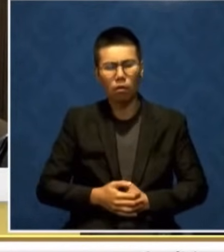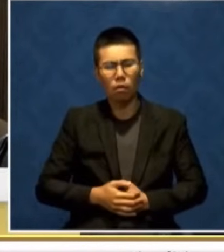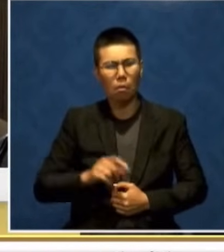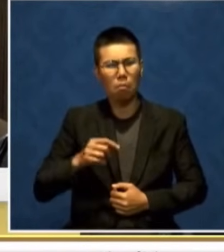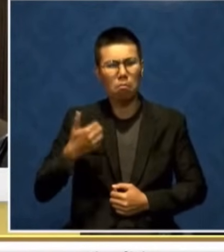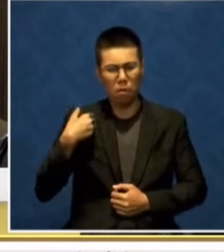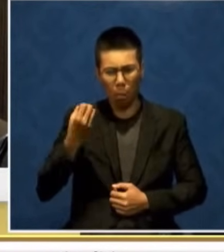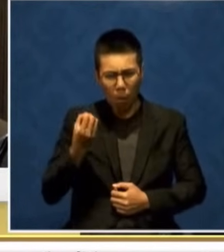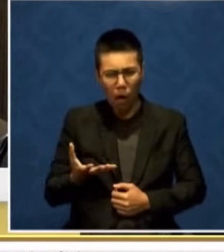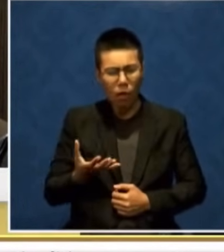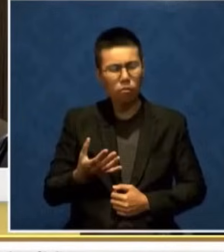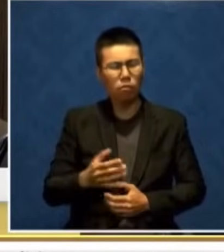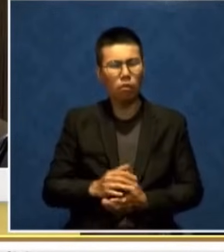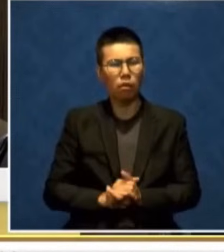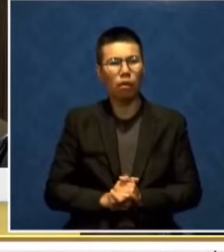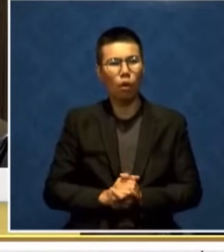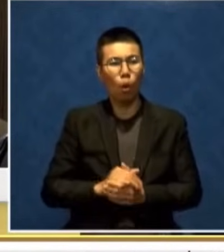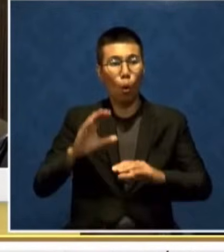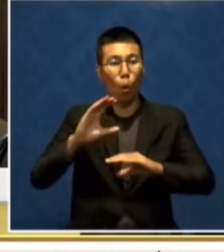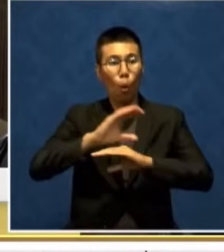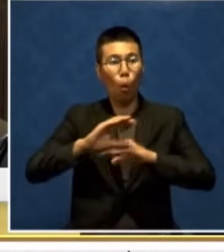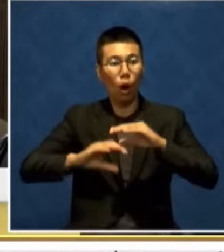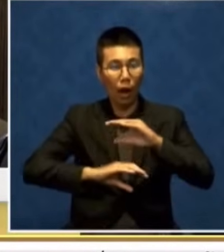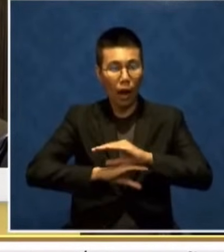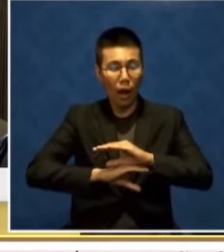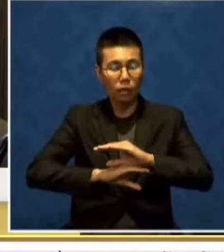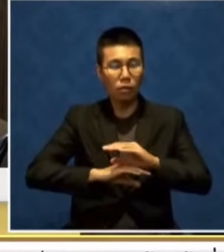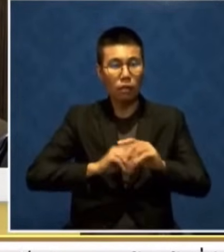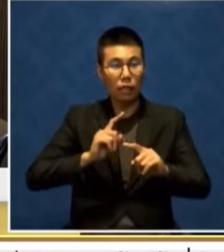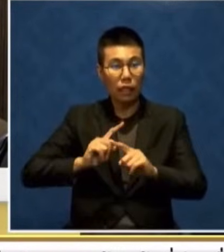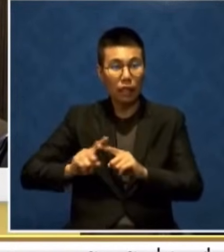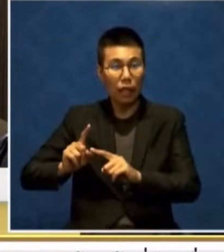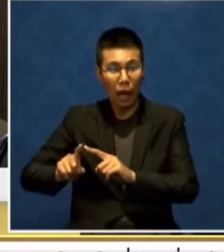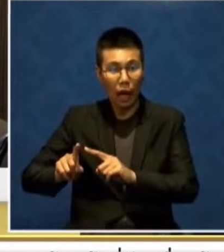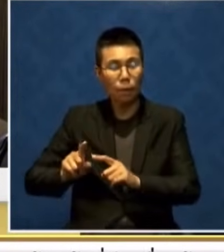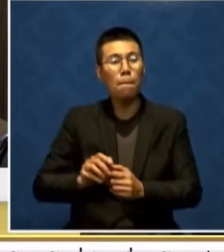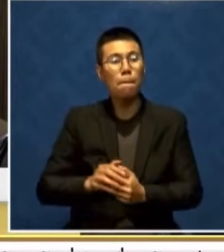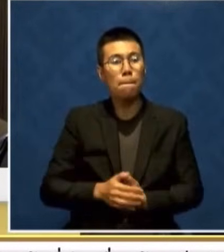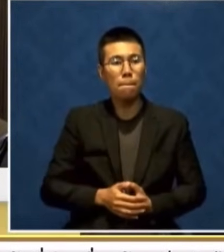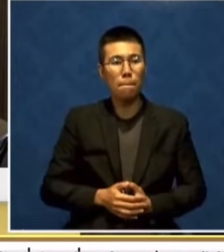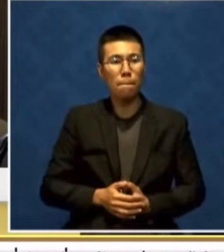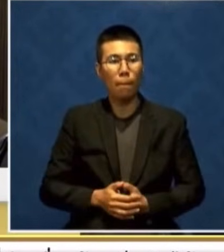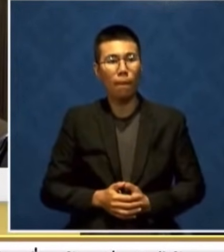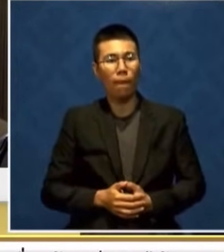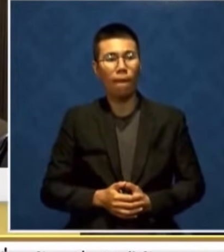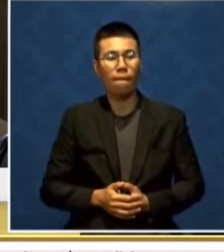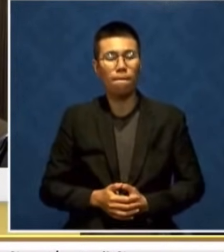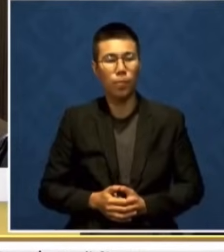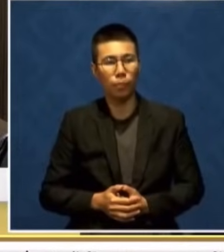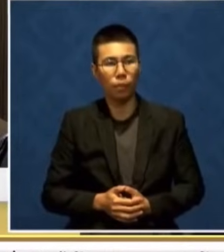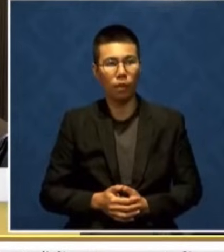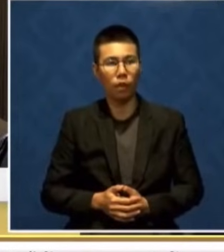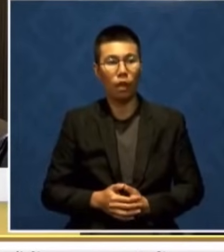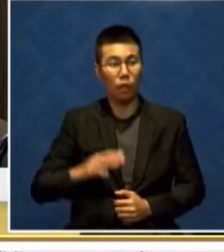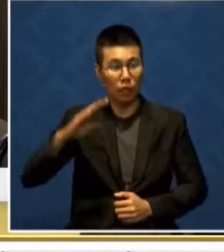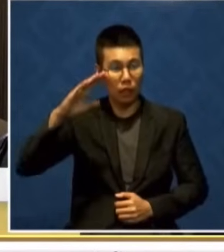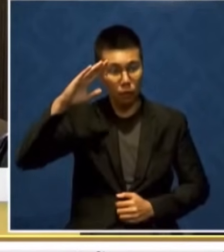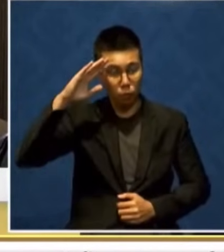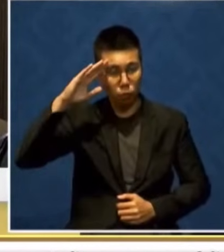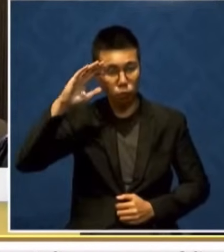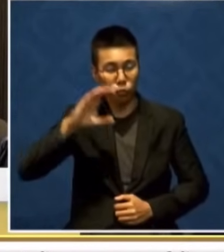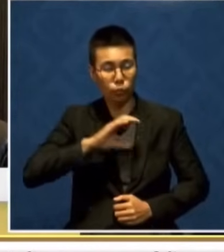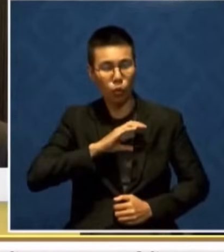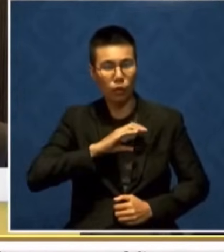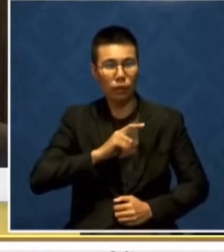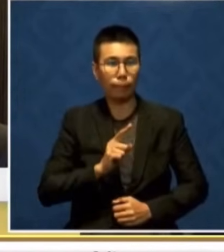มากไปกว่านั้นโครงการที่ไม่จำเป็นทั้งหลายที่งานตำรวจต้องไปรับผิดชอบเช่น